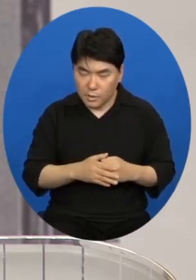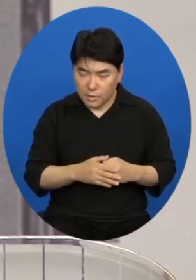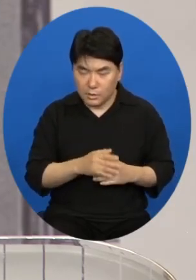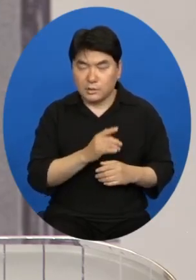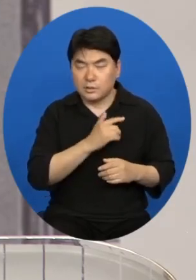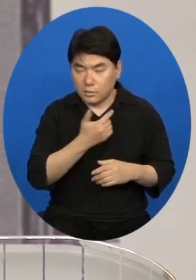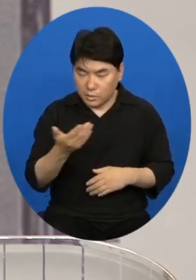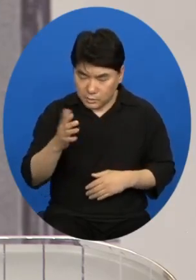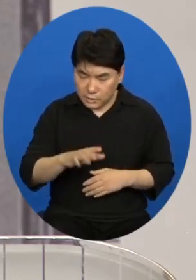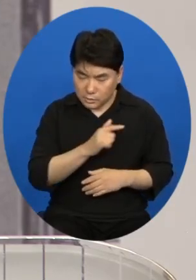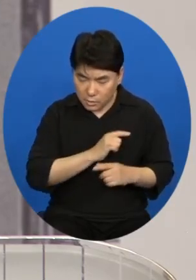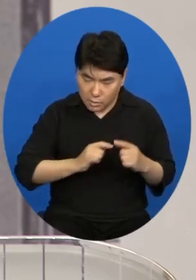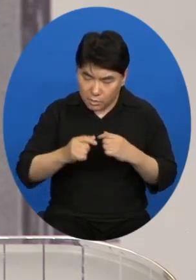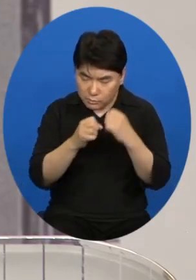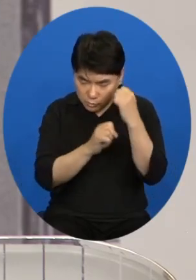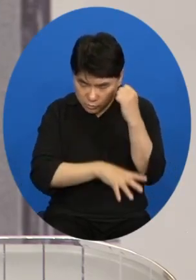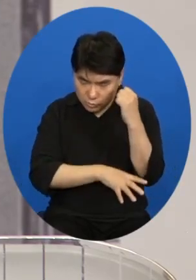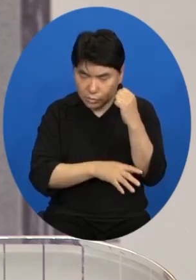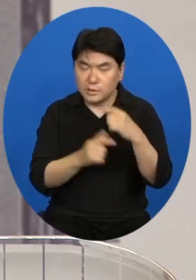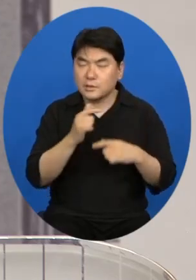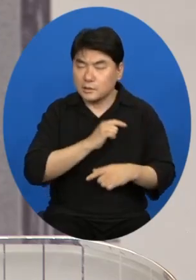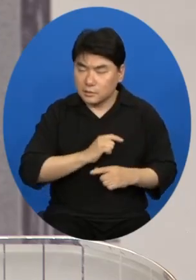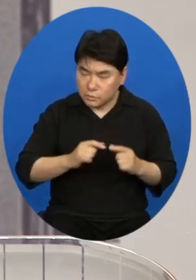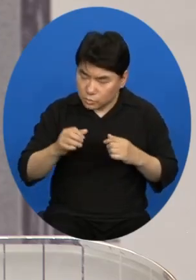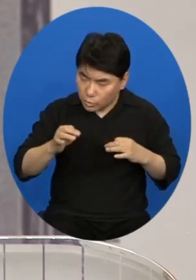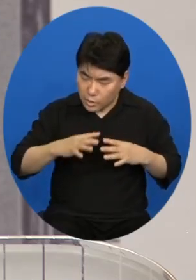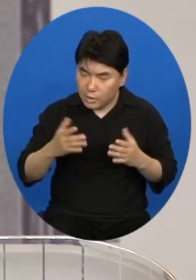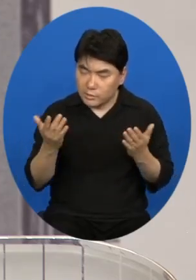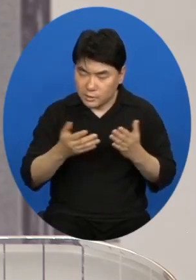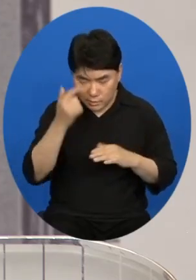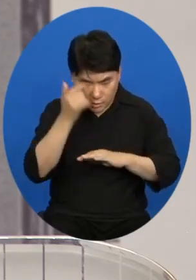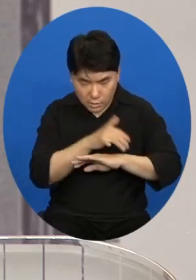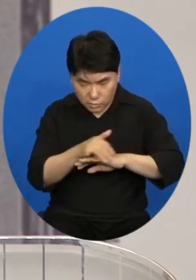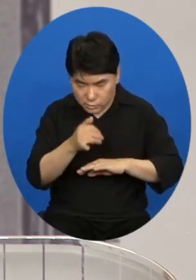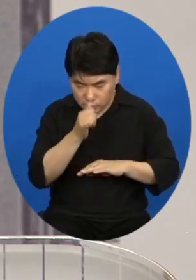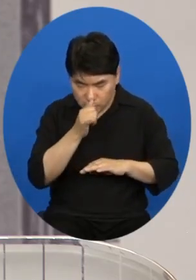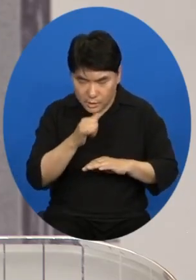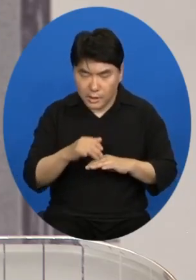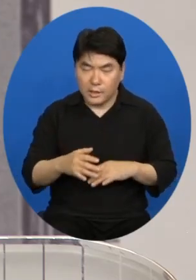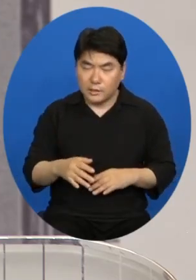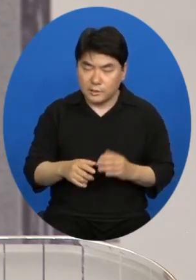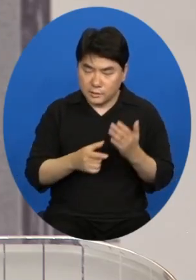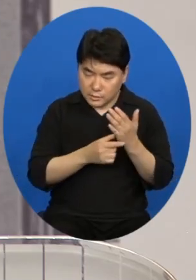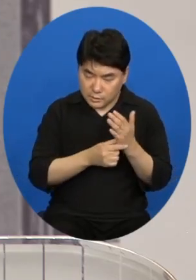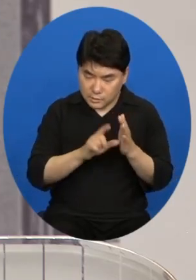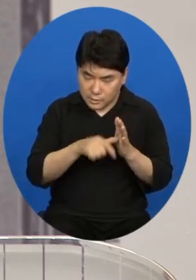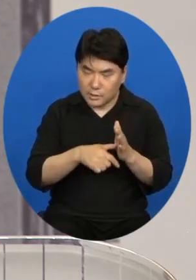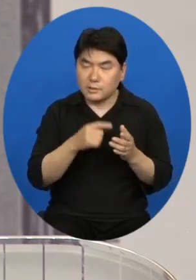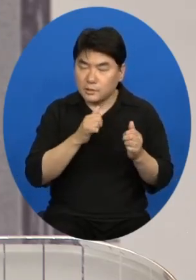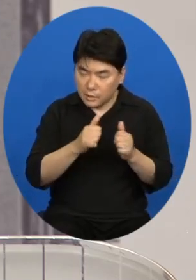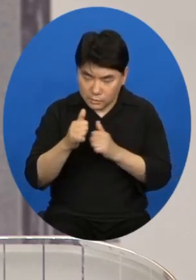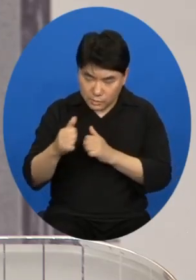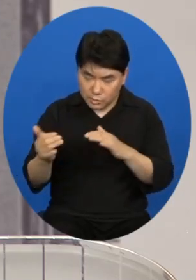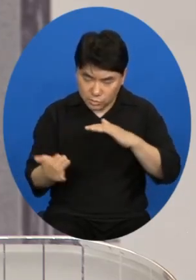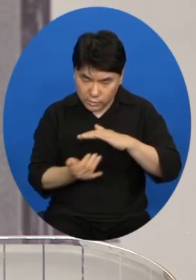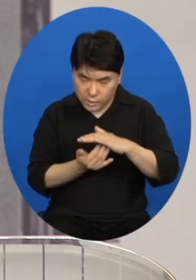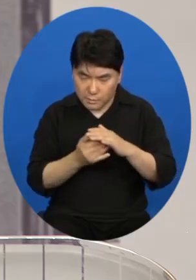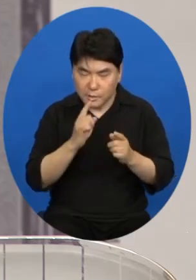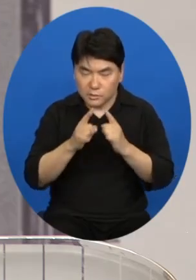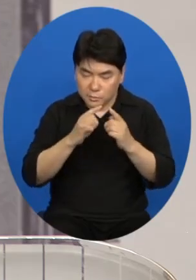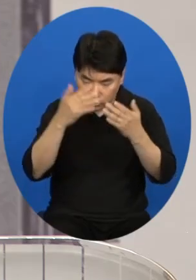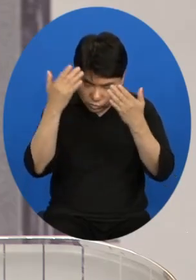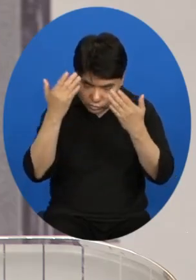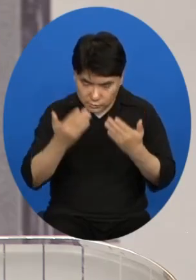거, 더 크고 놀라운 일을 나는 계획하고 있어. 그 일을 나의 때에 반드시 이룰 거야. 오늘 이 말씀을 우리에게